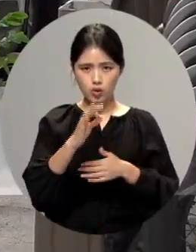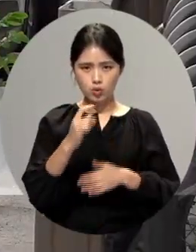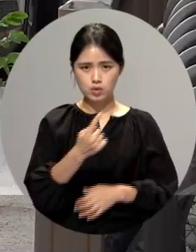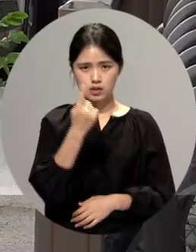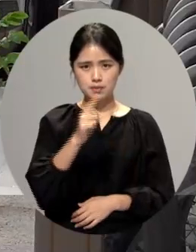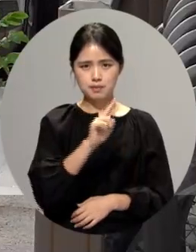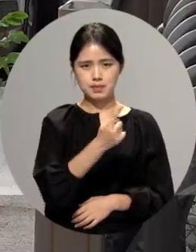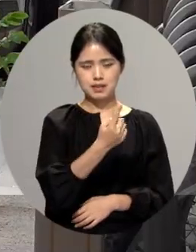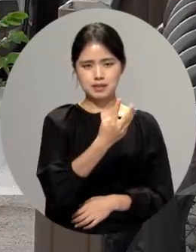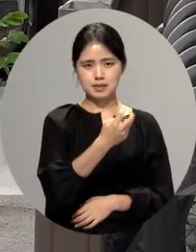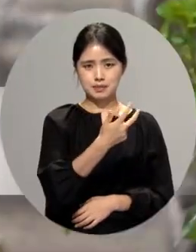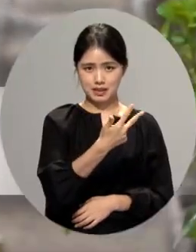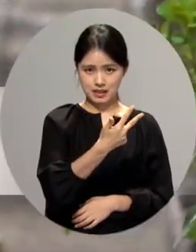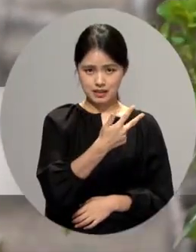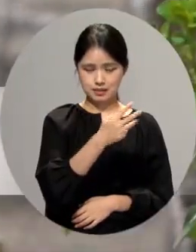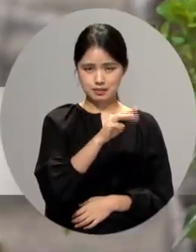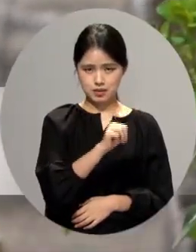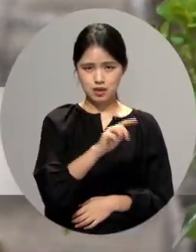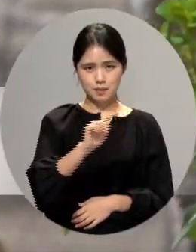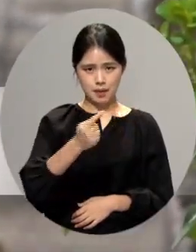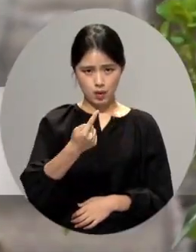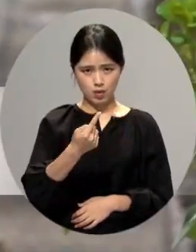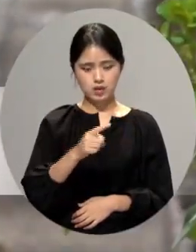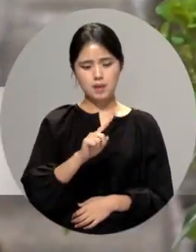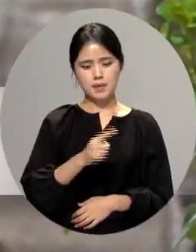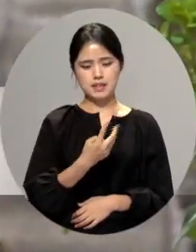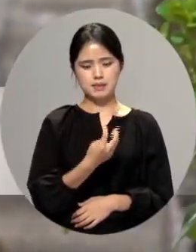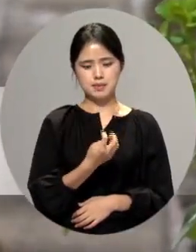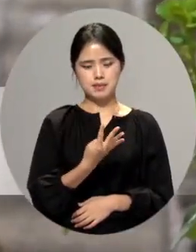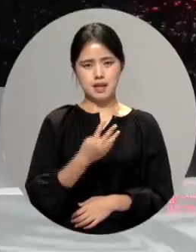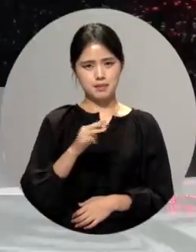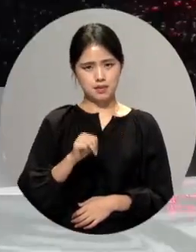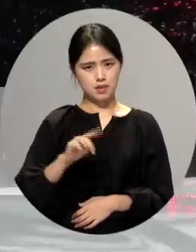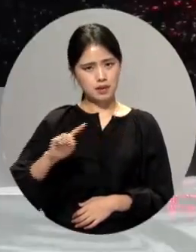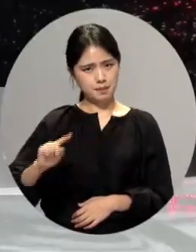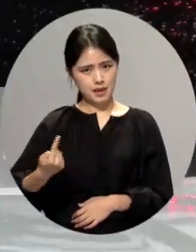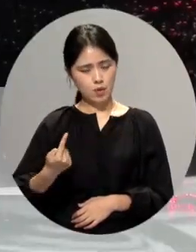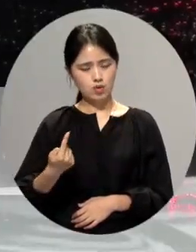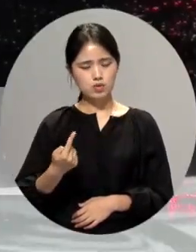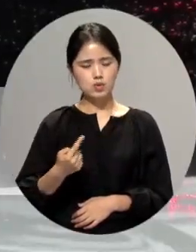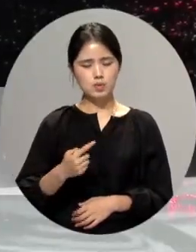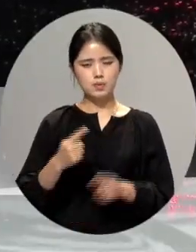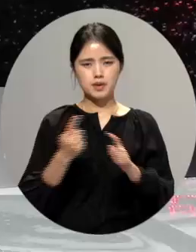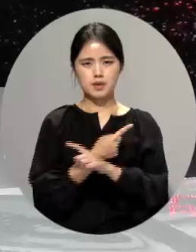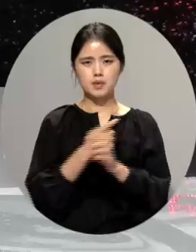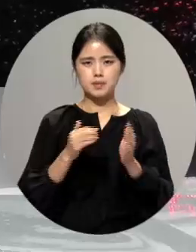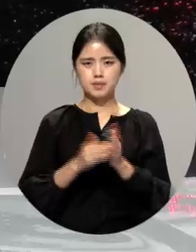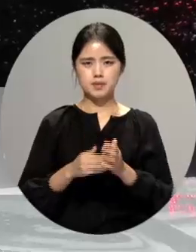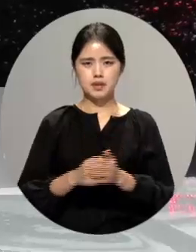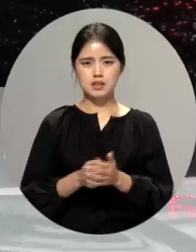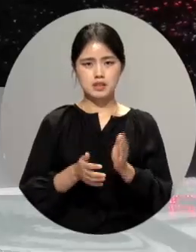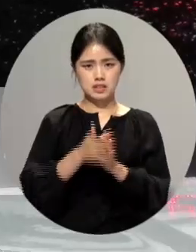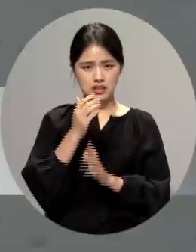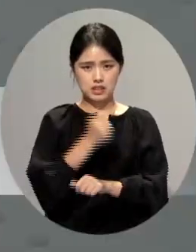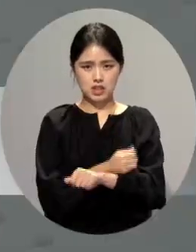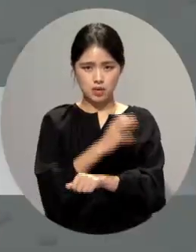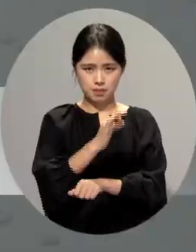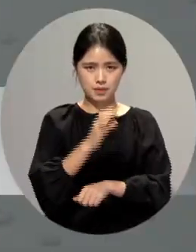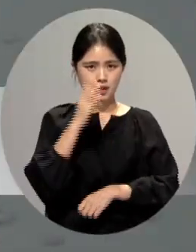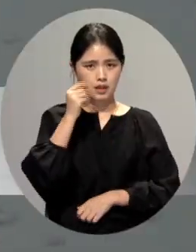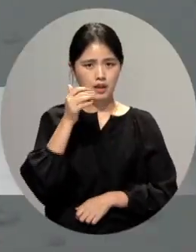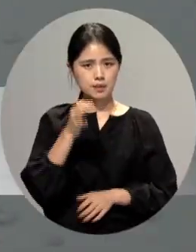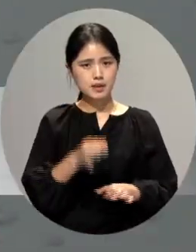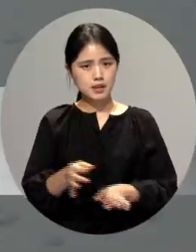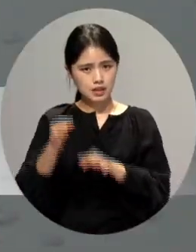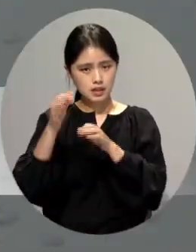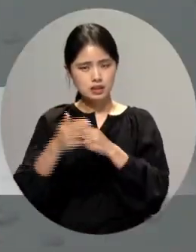137m당 100원에서 134m당 100원으로 변경된 요금을 적용합니다시는 인건비와 유류비 상승